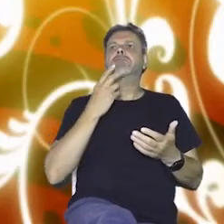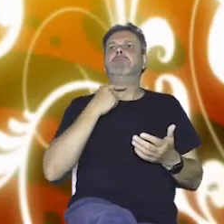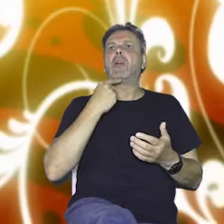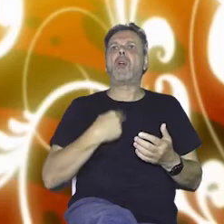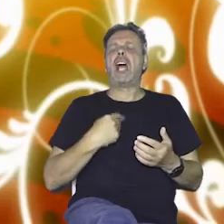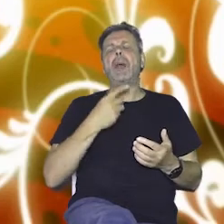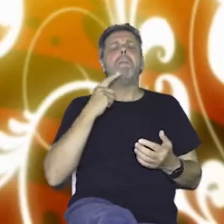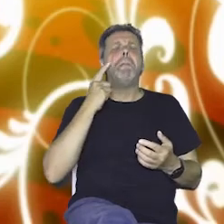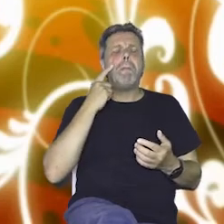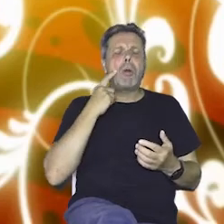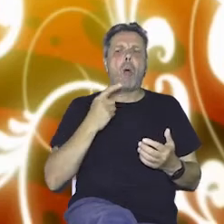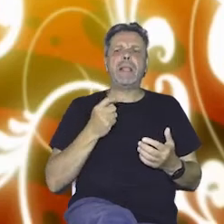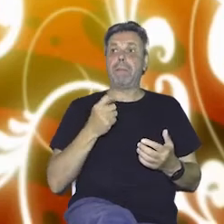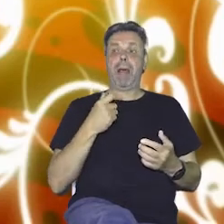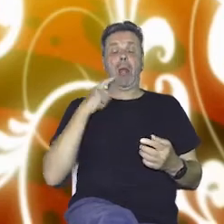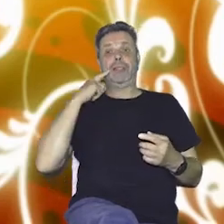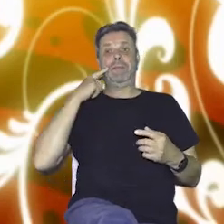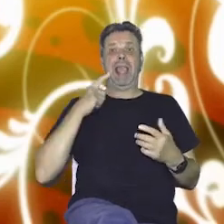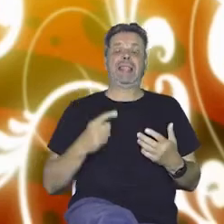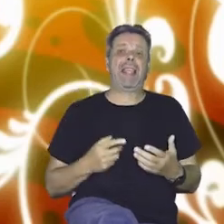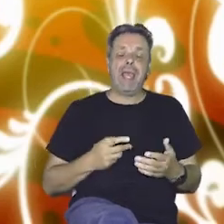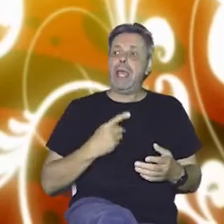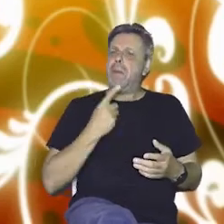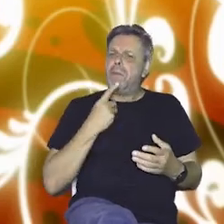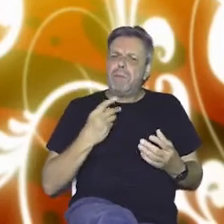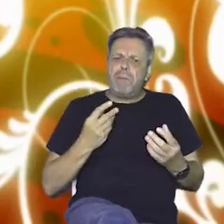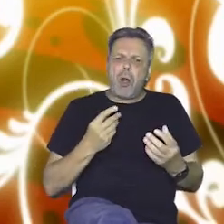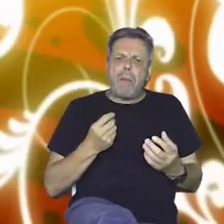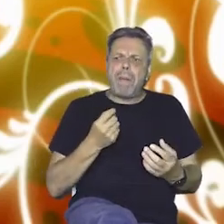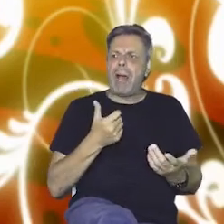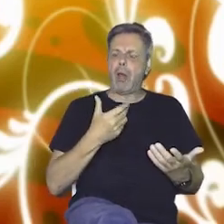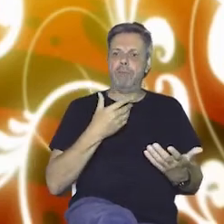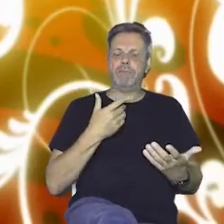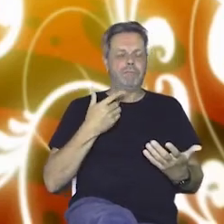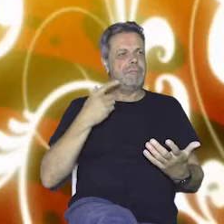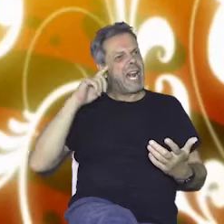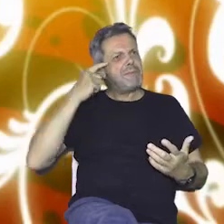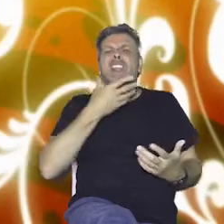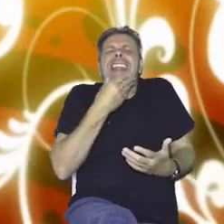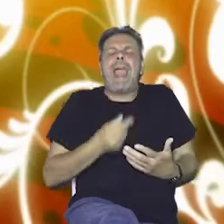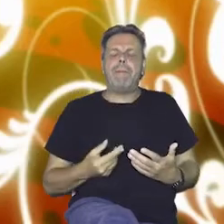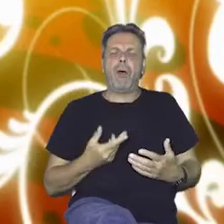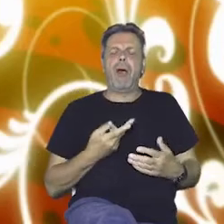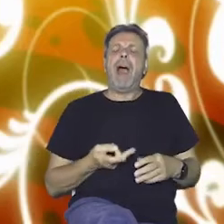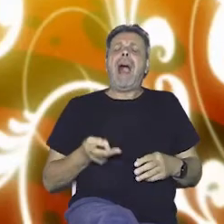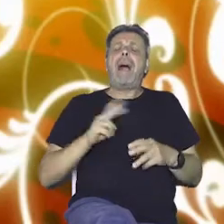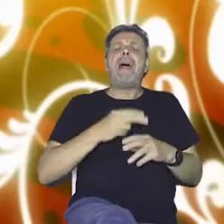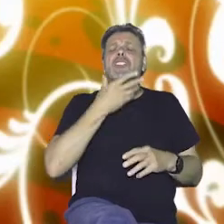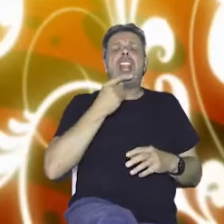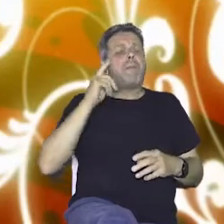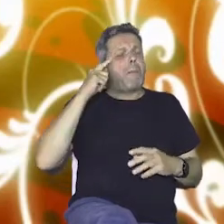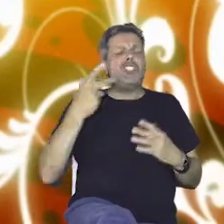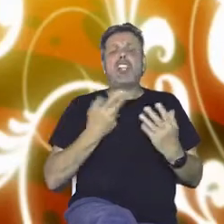probaj malo se smijati, probaj malo lijepo misliti, a najviše lijepo misliš kad u